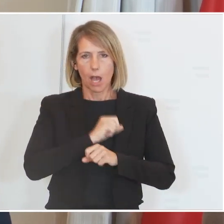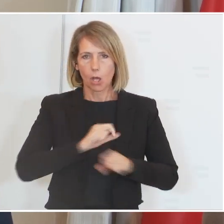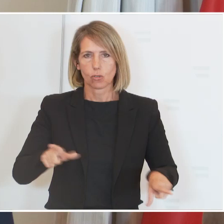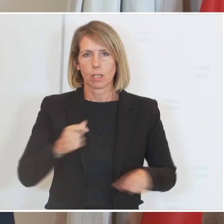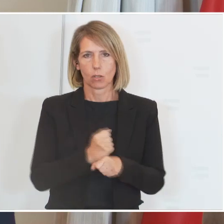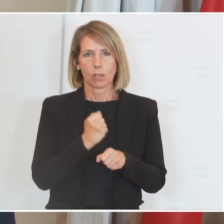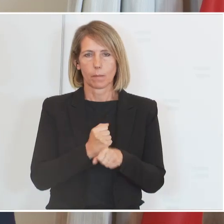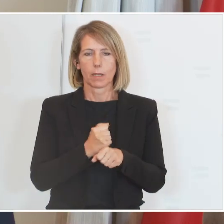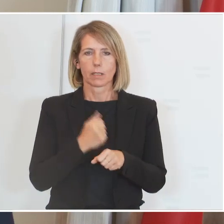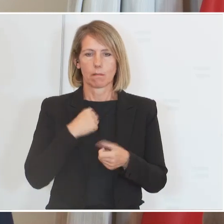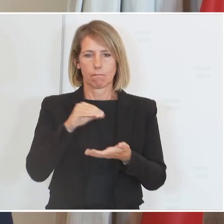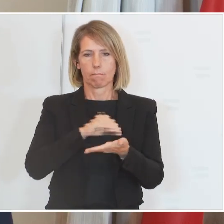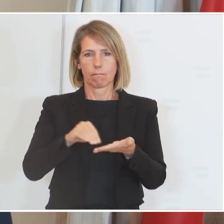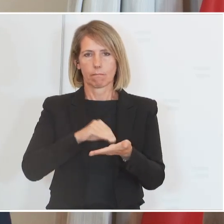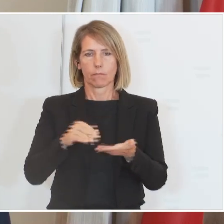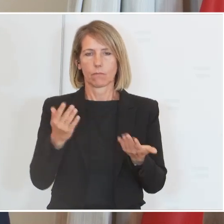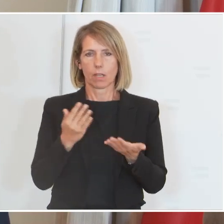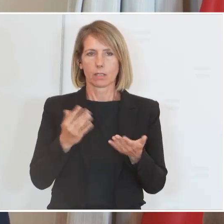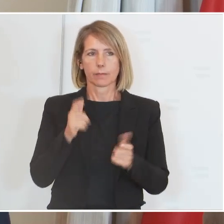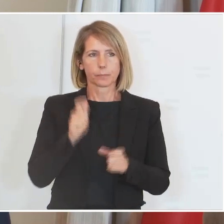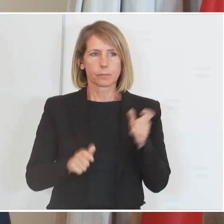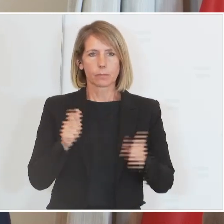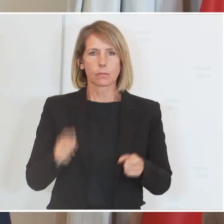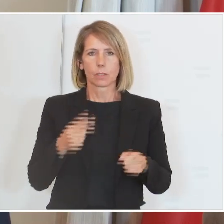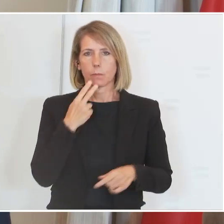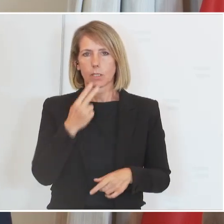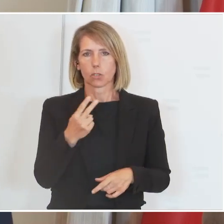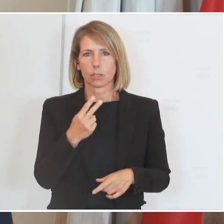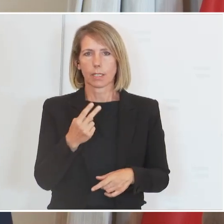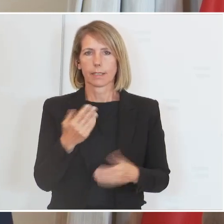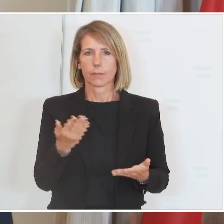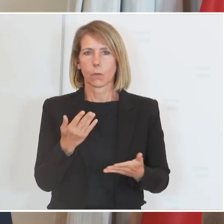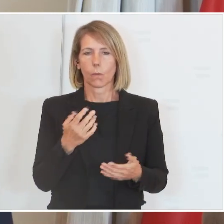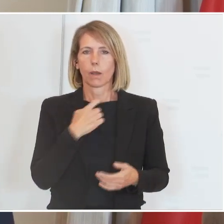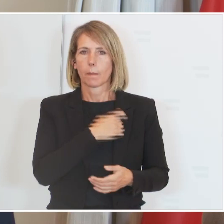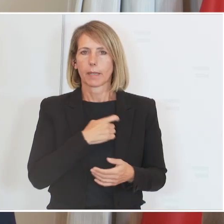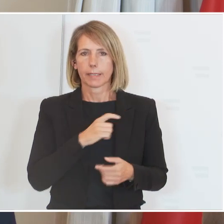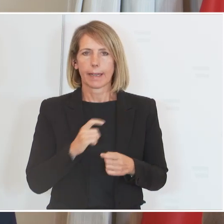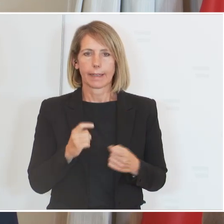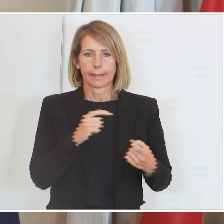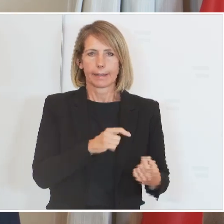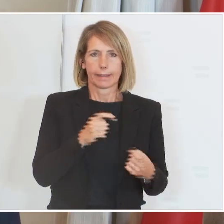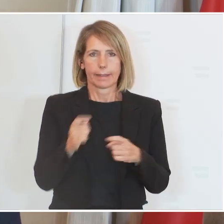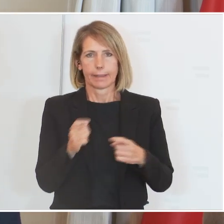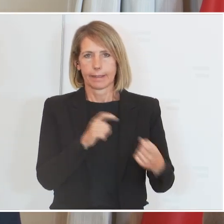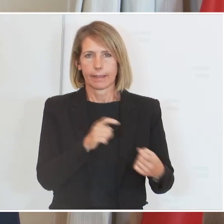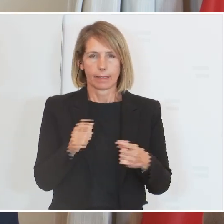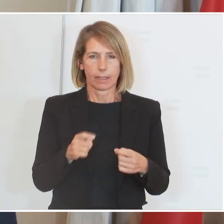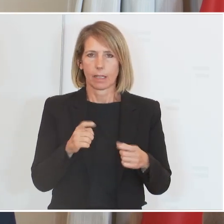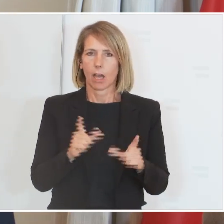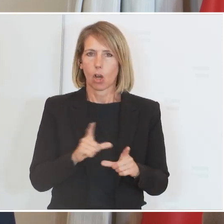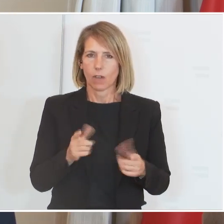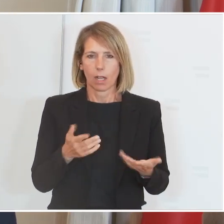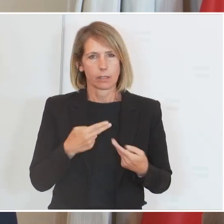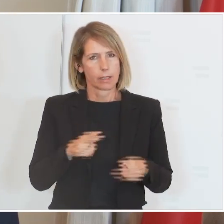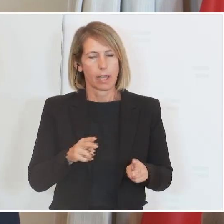wo ich festgestellt habe, dass es wichtig ist, dass die Menschen sehen, dass wir uns nicht mit Parteibefindlichkeiten aufhalten, sondern dass wir für die Menschen arbeiten. Und das